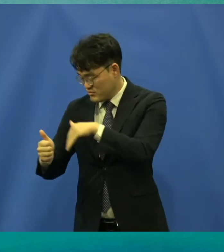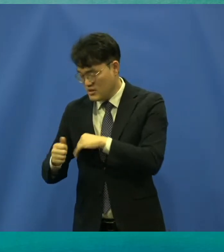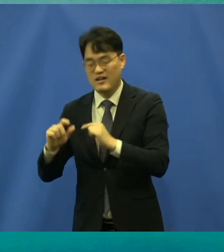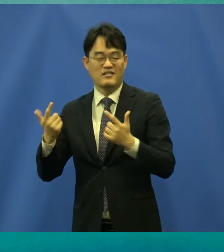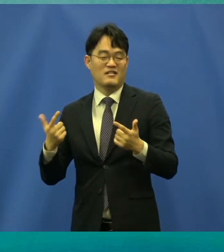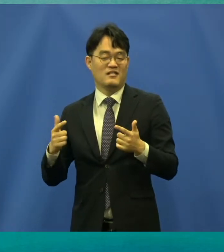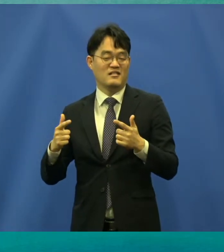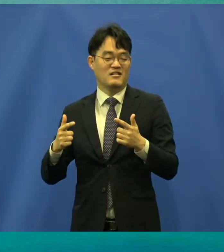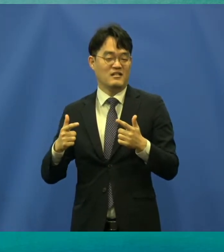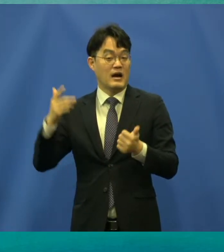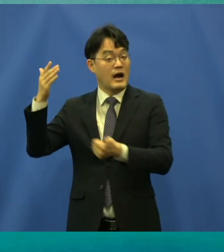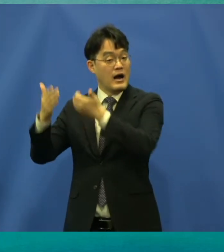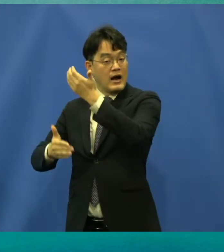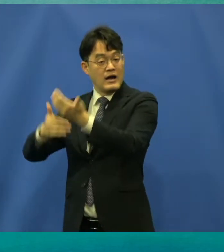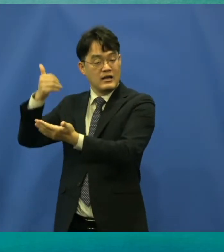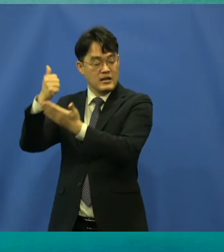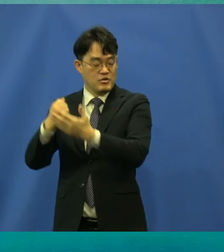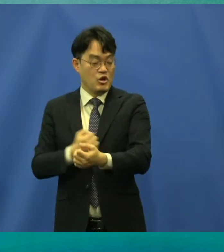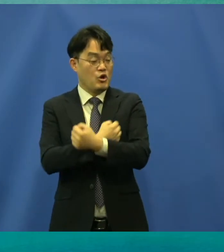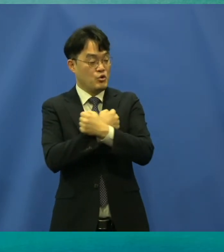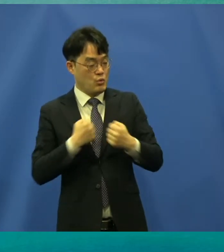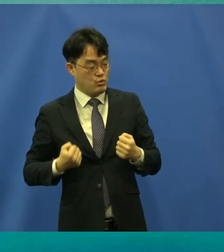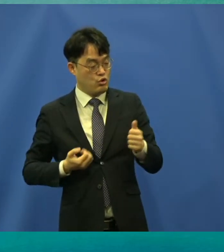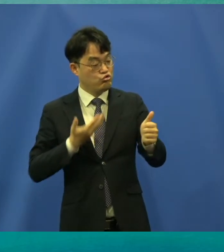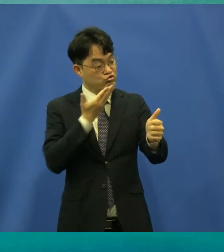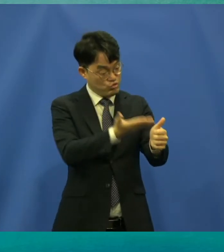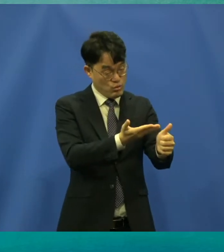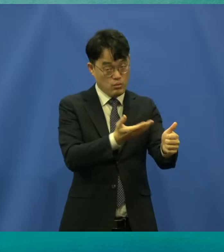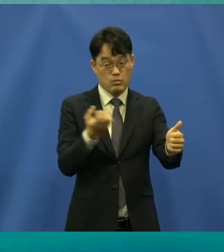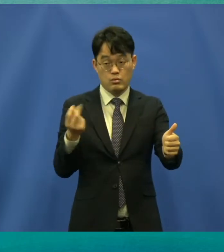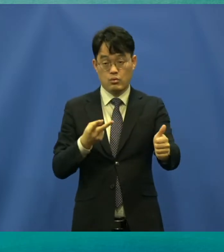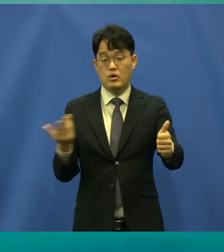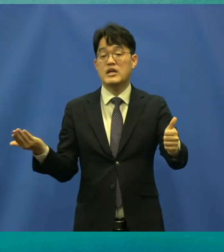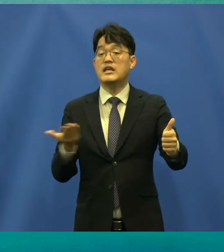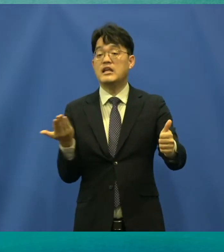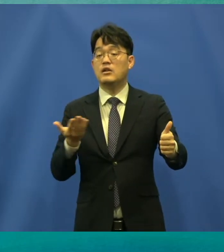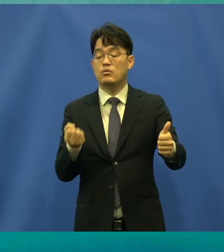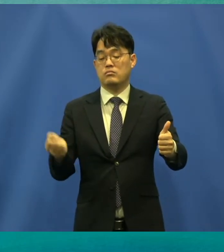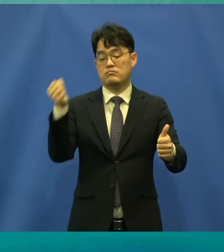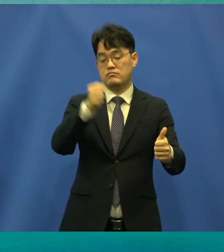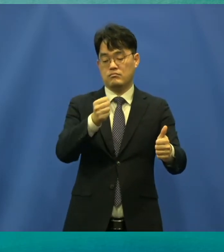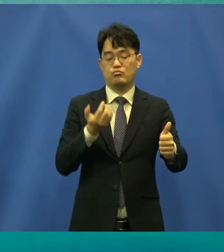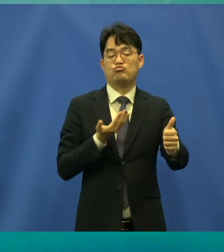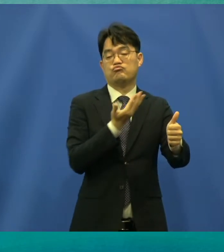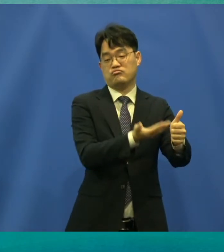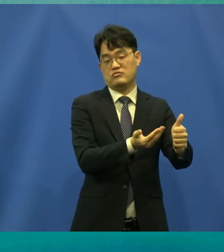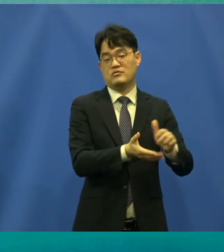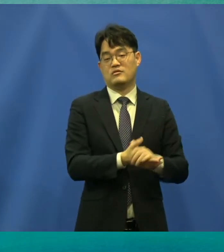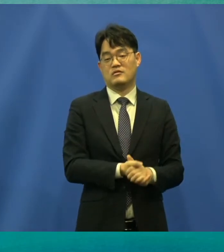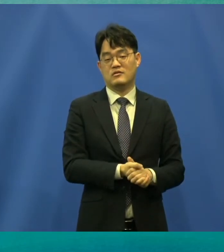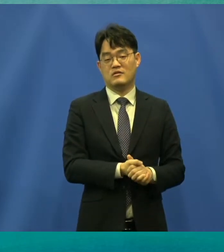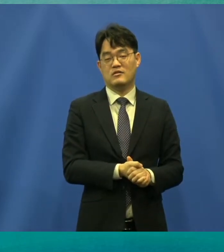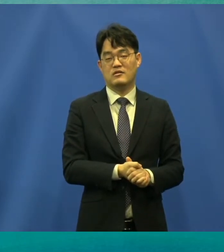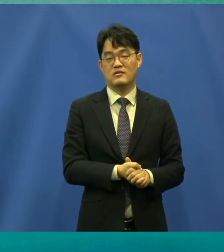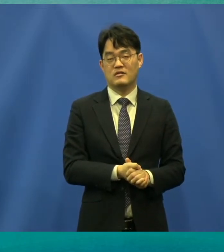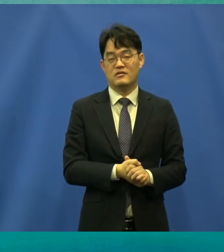용서는 복직으로 이어져야 합니다. 여러분, 요나에게 하나님이 너 용서해